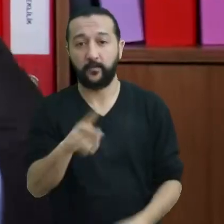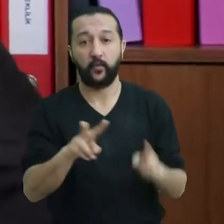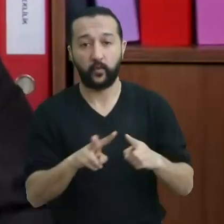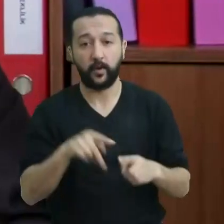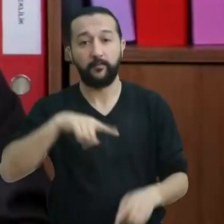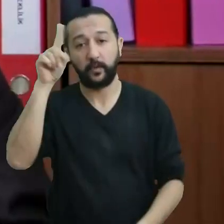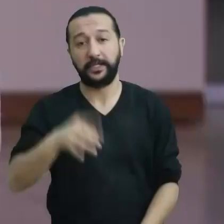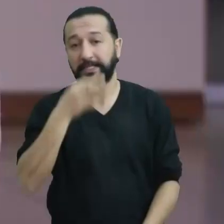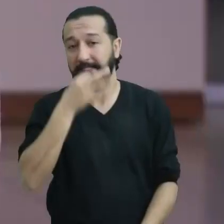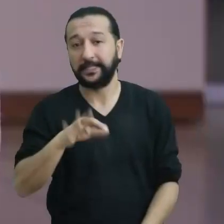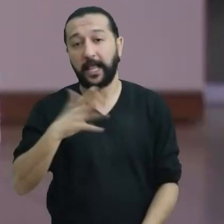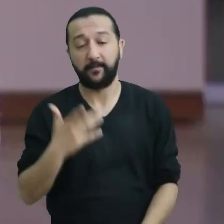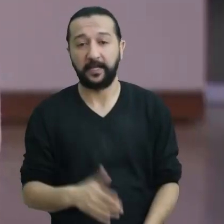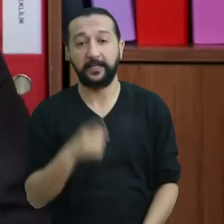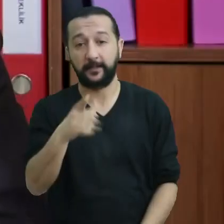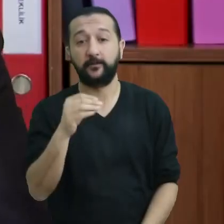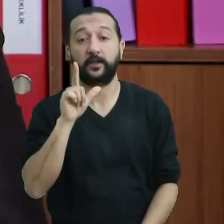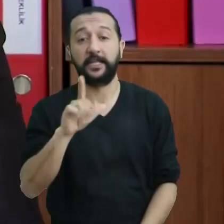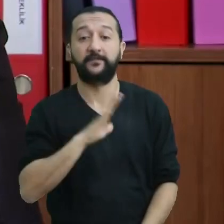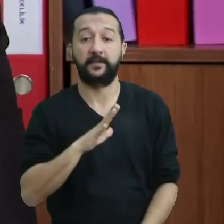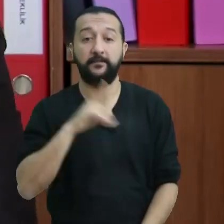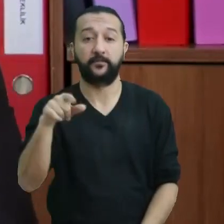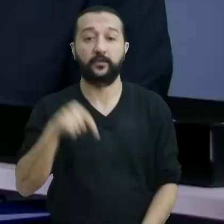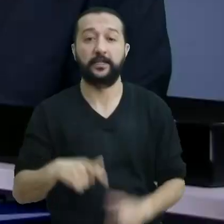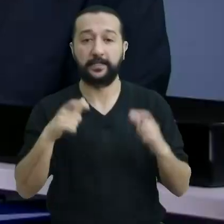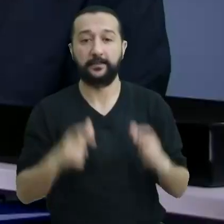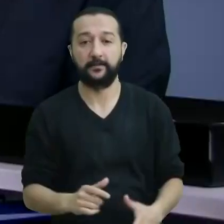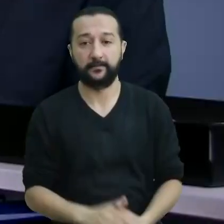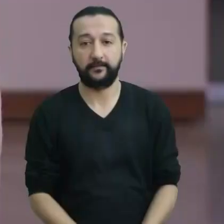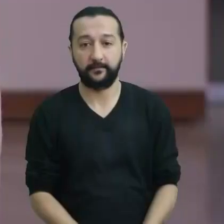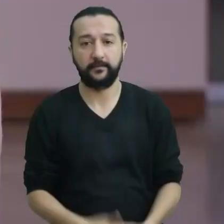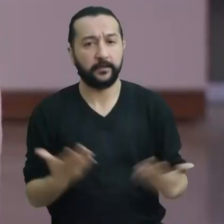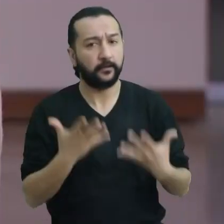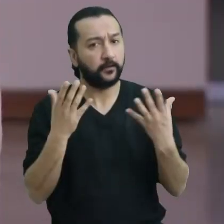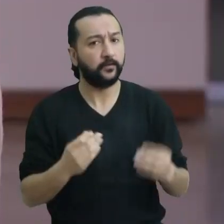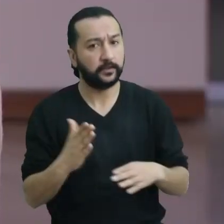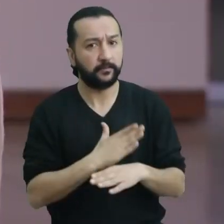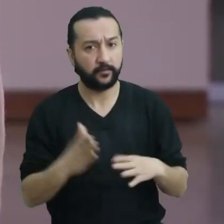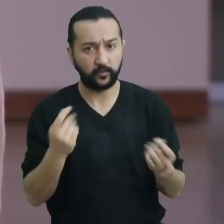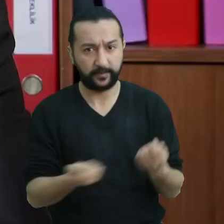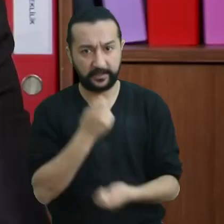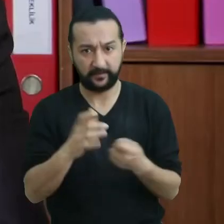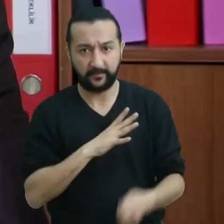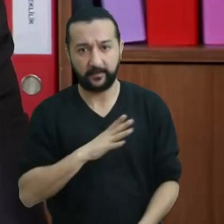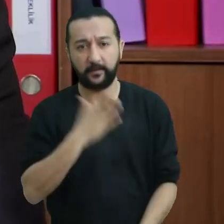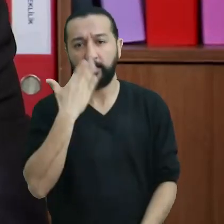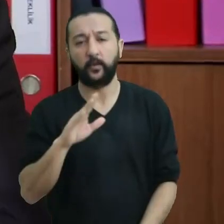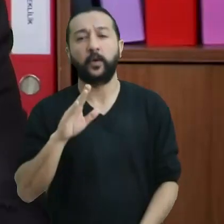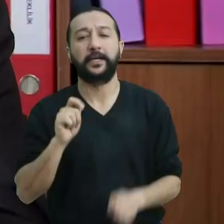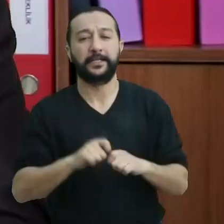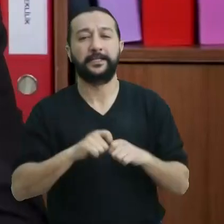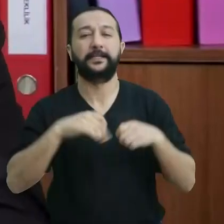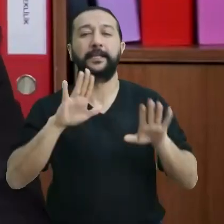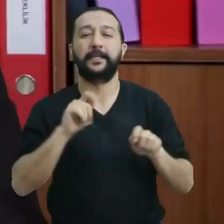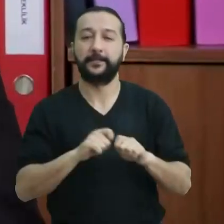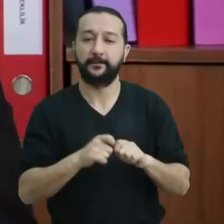Nurhan bugün izinli ama çok ihtiyacımız vardı burada. Hayırdır, çok mu iş vardı? Yok,